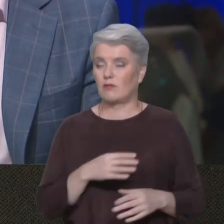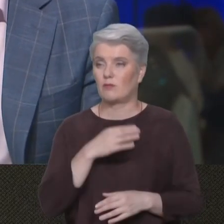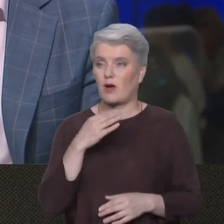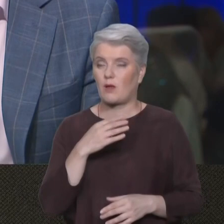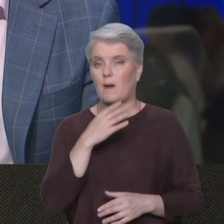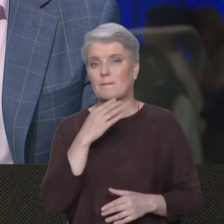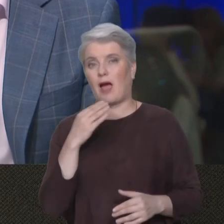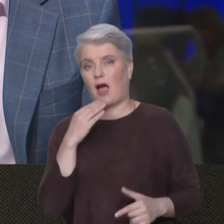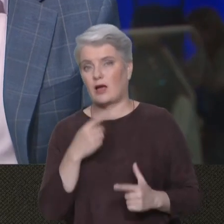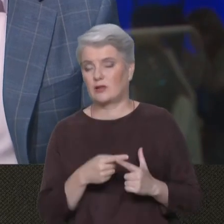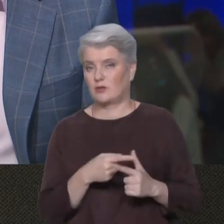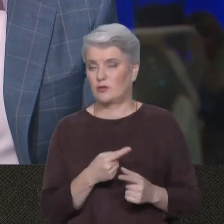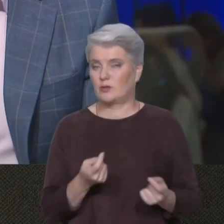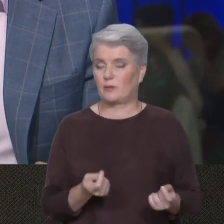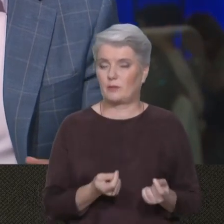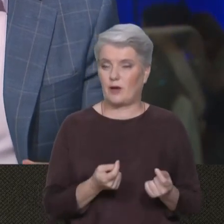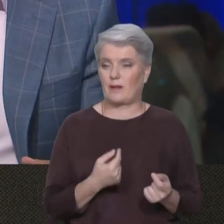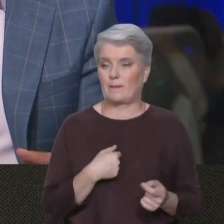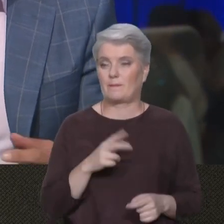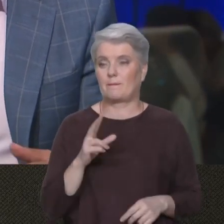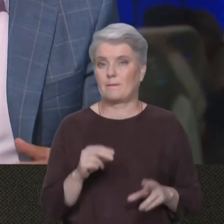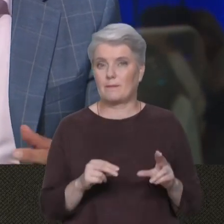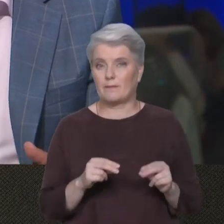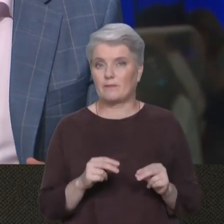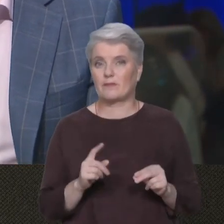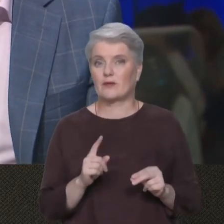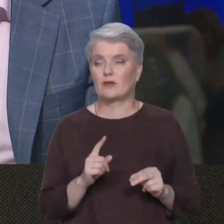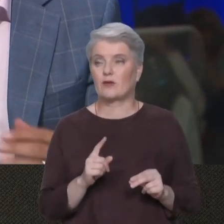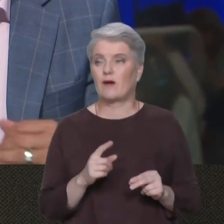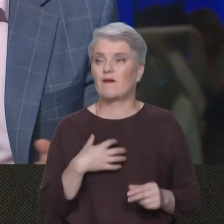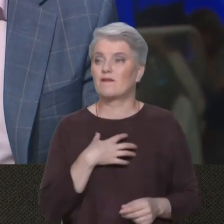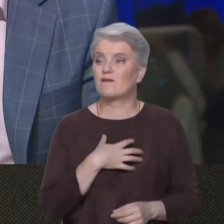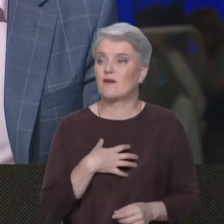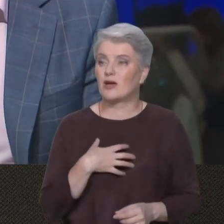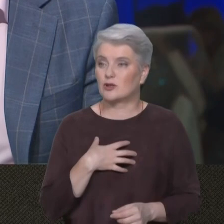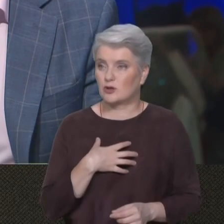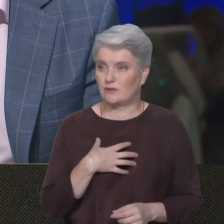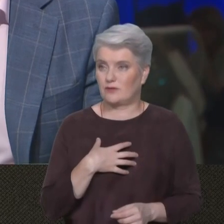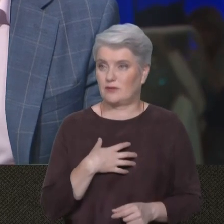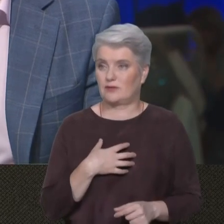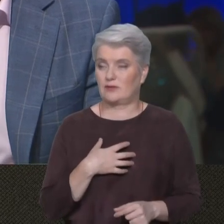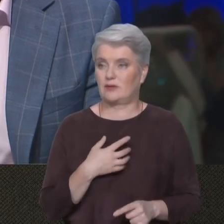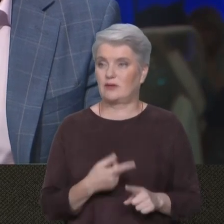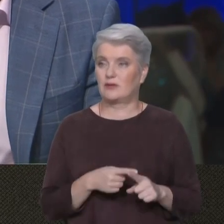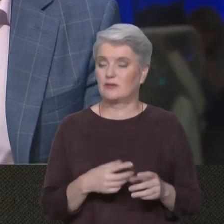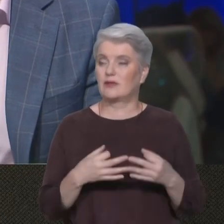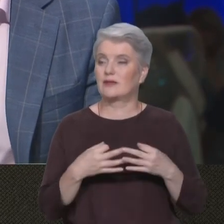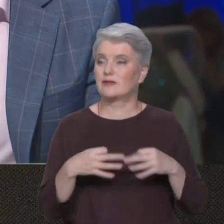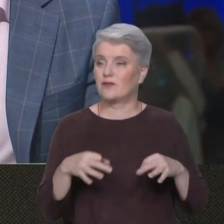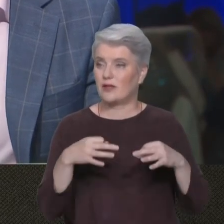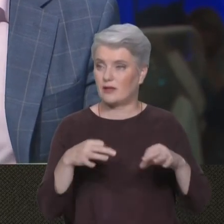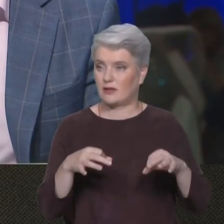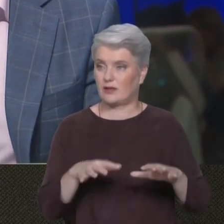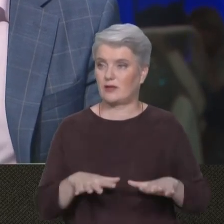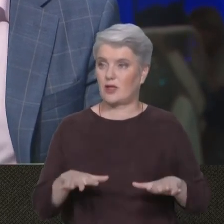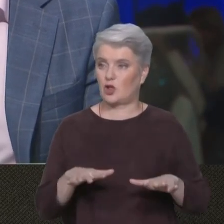чи мало, тому що, як на мене, важлива стратегічна важливість, даруйте тавтологію, тих звільнених територій.